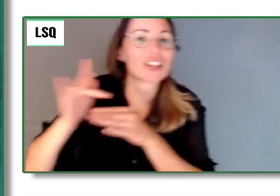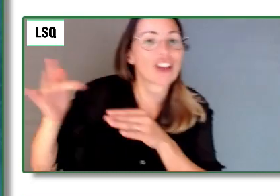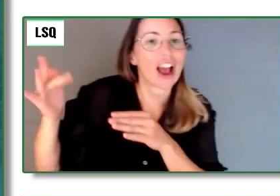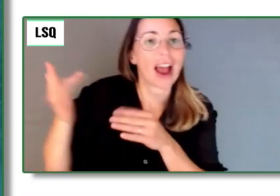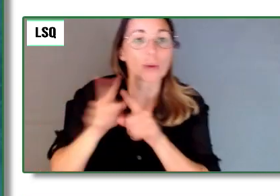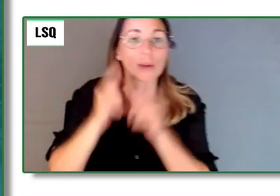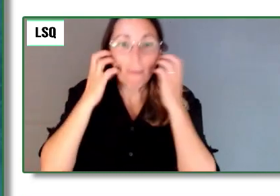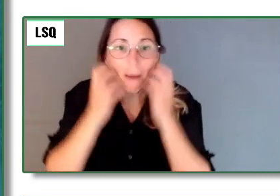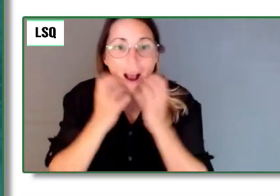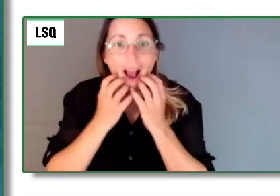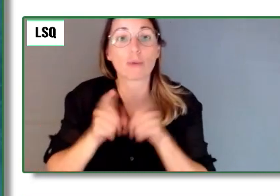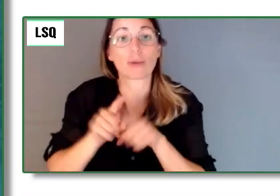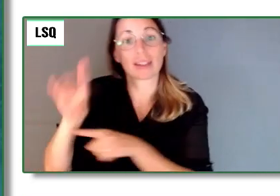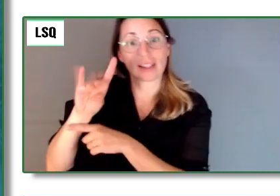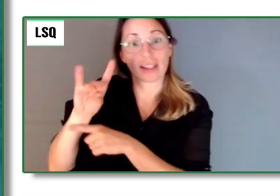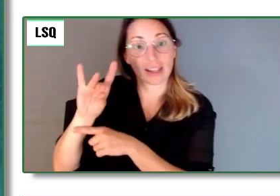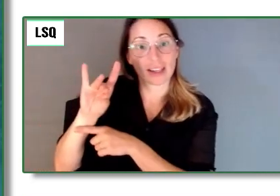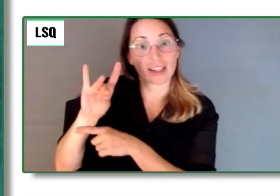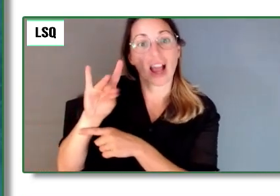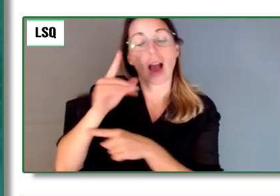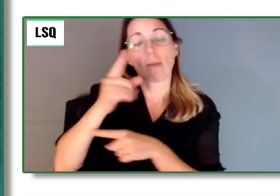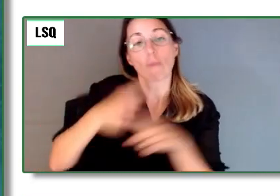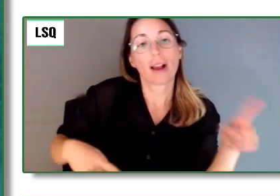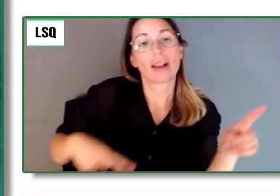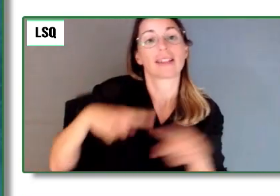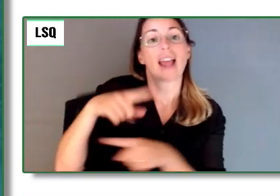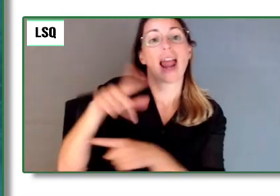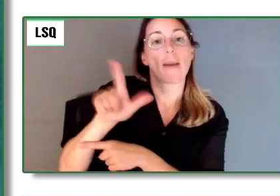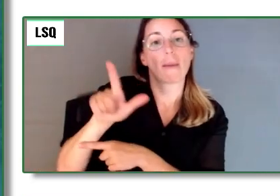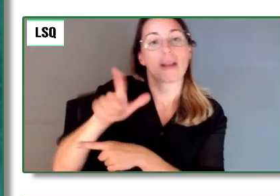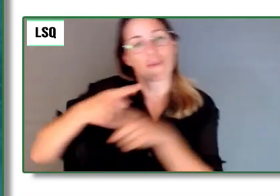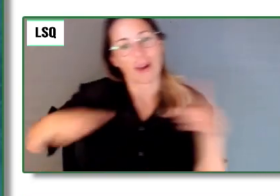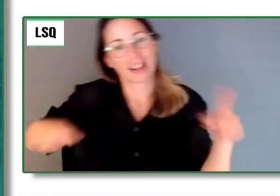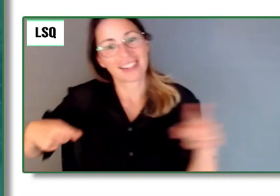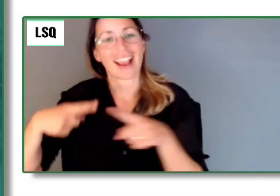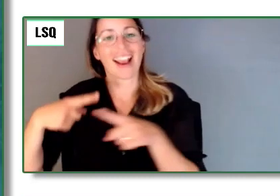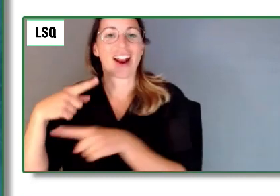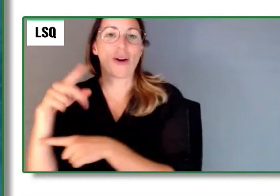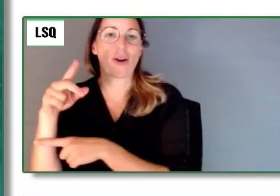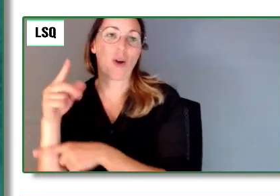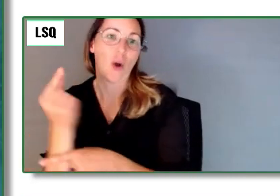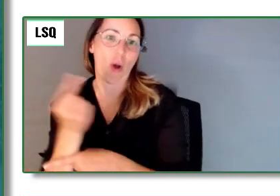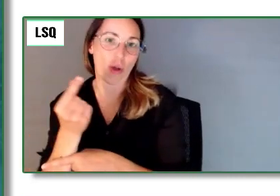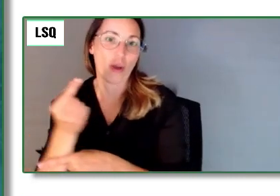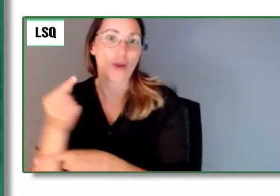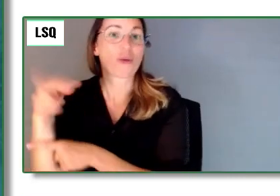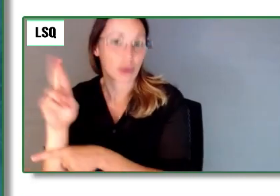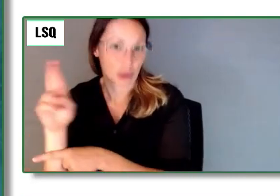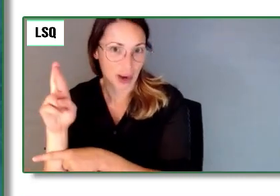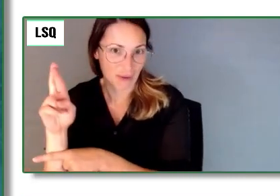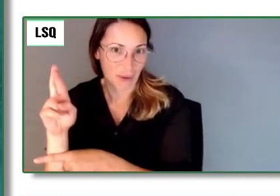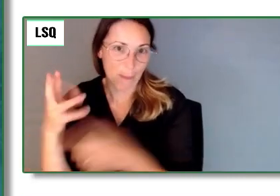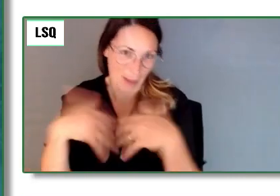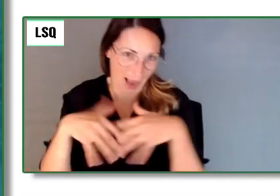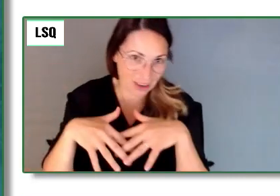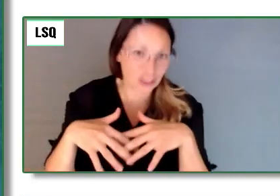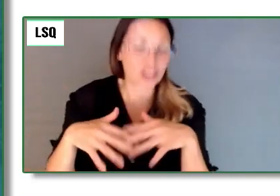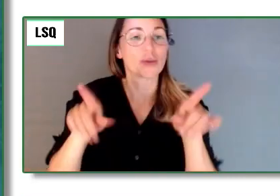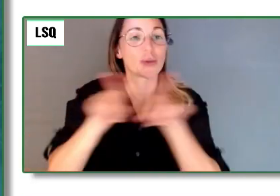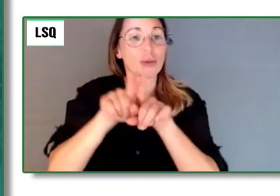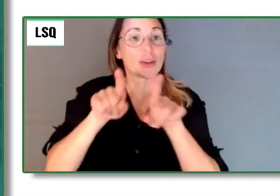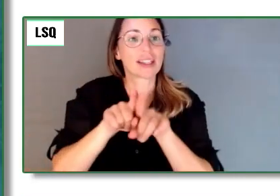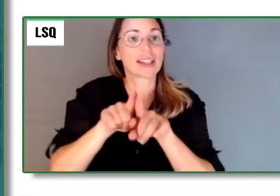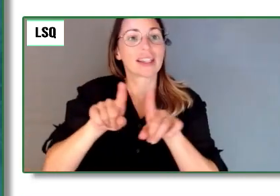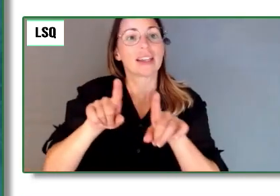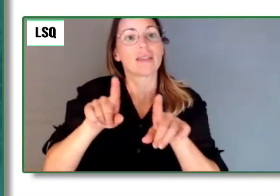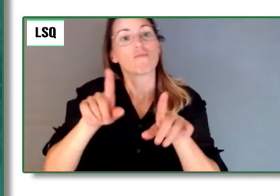Et j'ai commencé la charité Bluefish Canada qui porte sur l'avenir des poissons, l'eau douce et la possibilité de rejoindre la nature